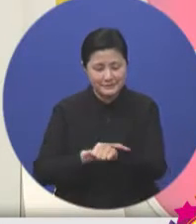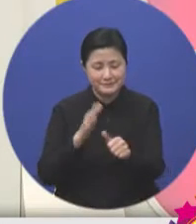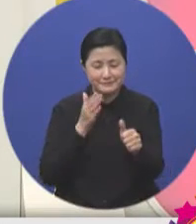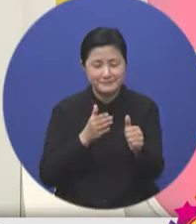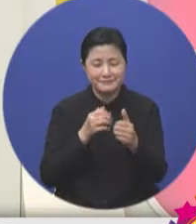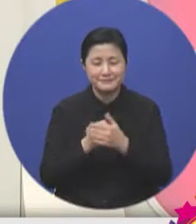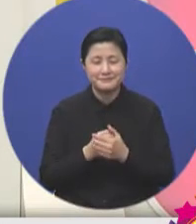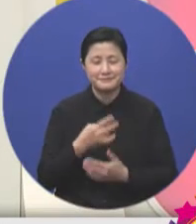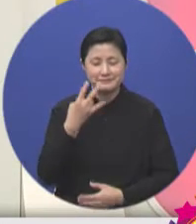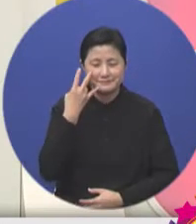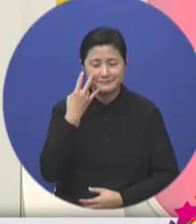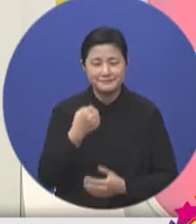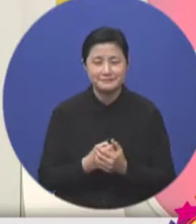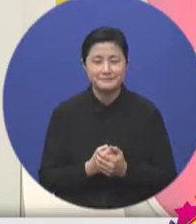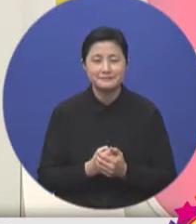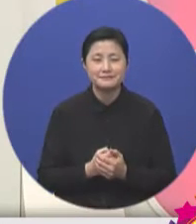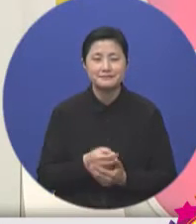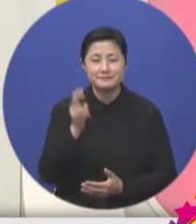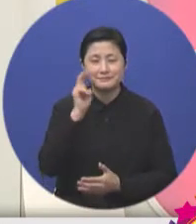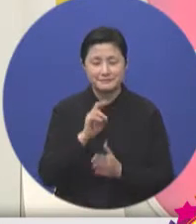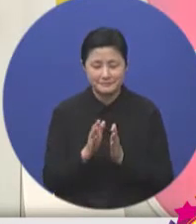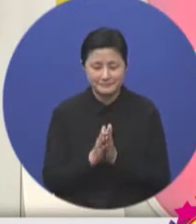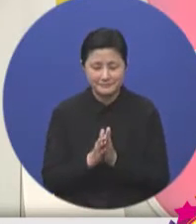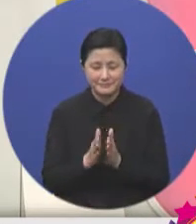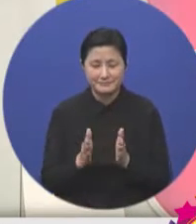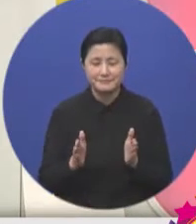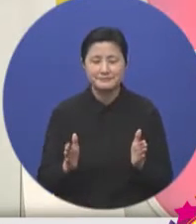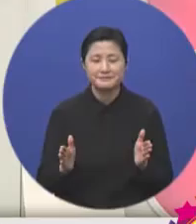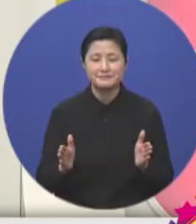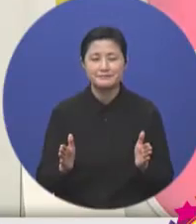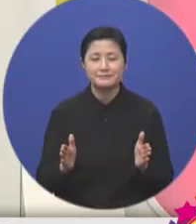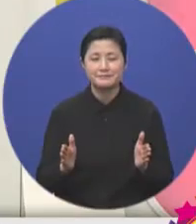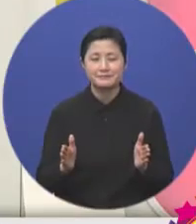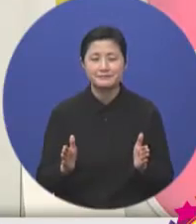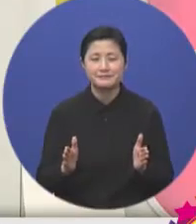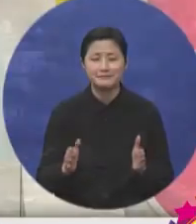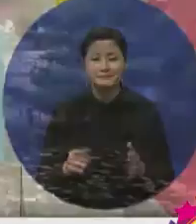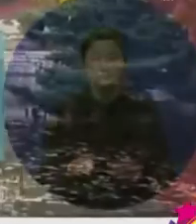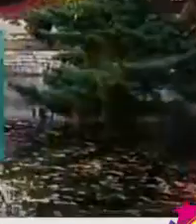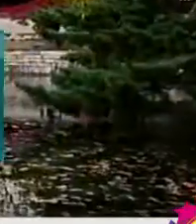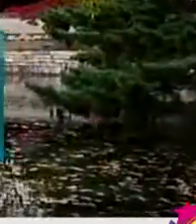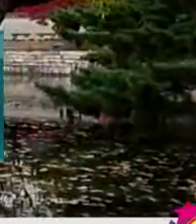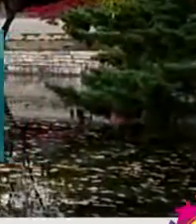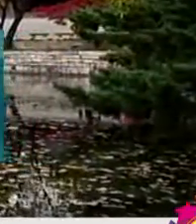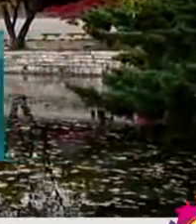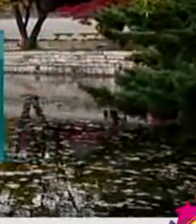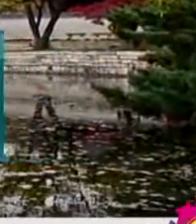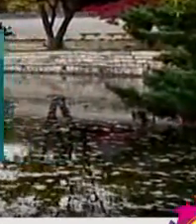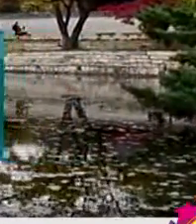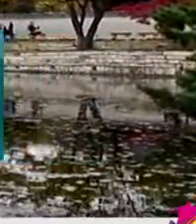불러주세요. 네네. 자, 노래 나갑니다. 검정 고무신.